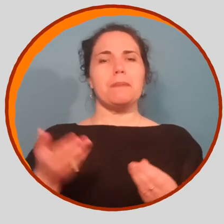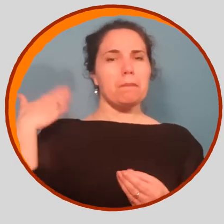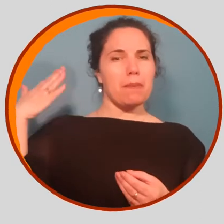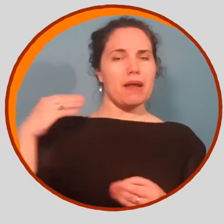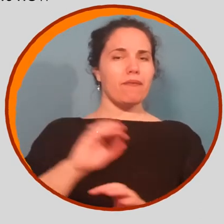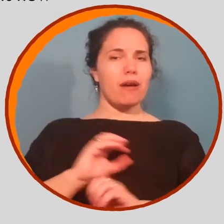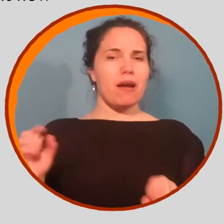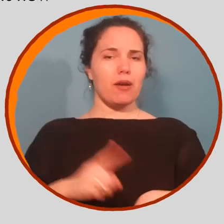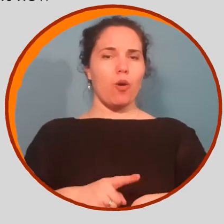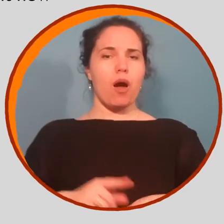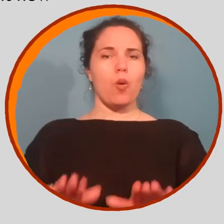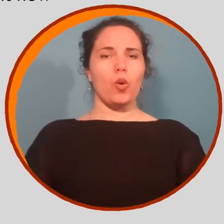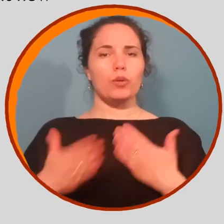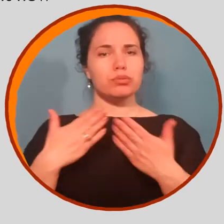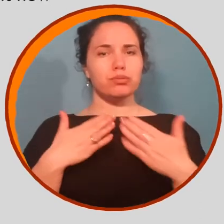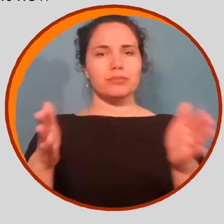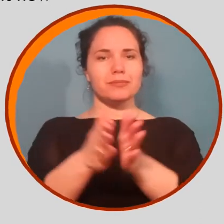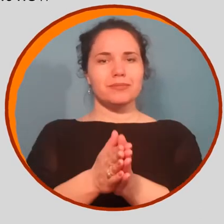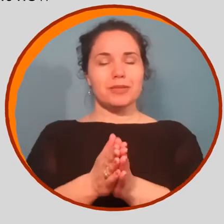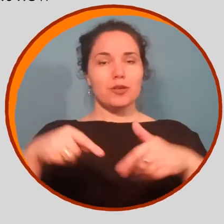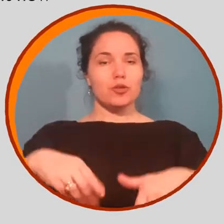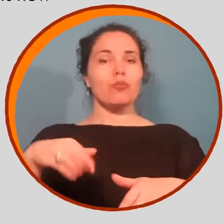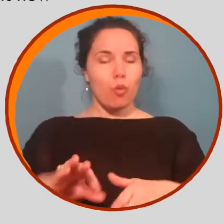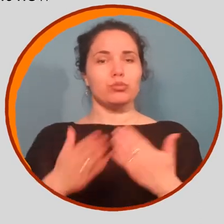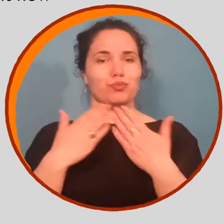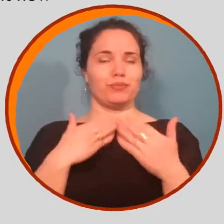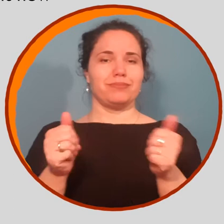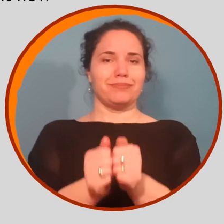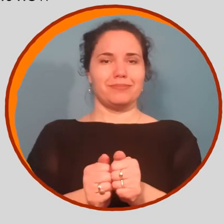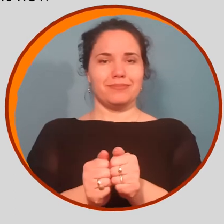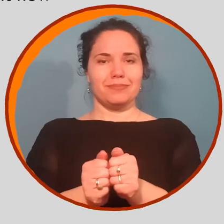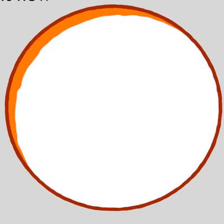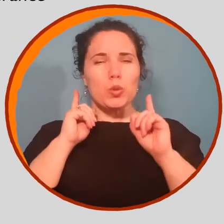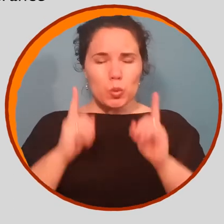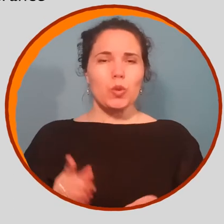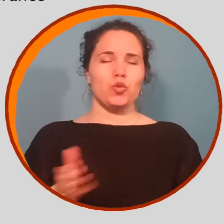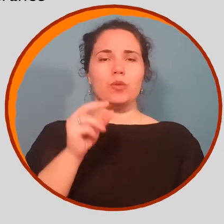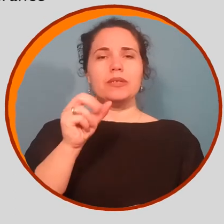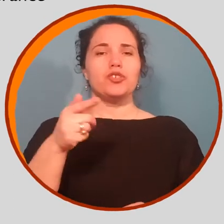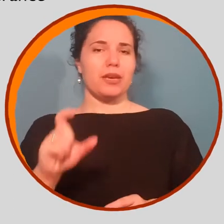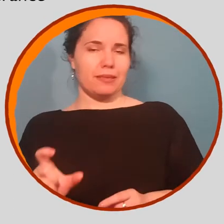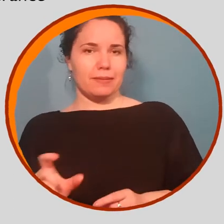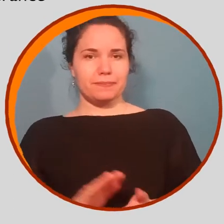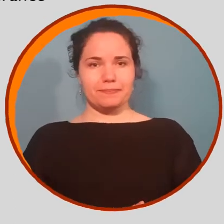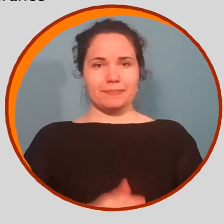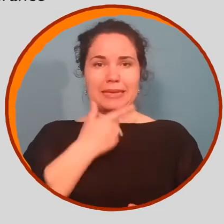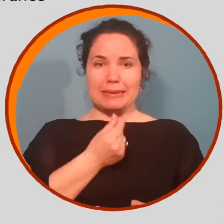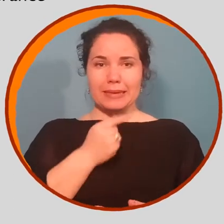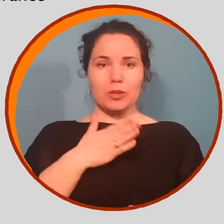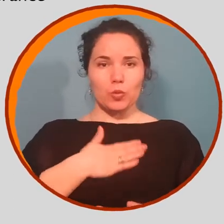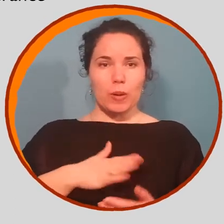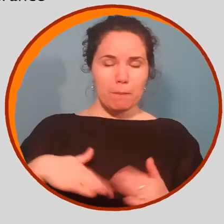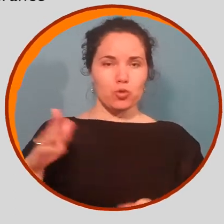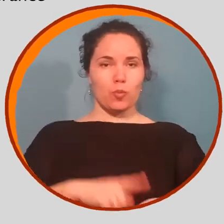gjërat I kuptojnë, por ndoshta jo në kohën që prindi ka nevojë. Nuk është e thënë ta kuptoj tani dhe në këtë moment që prindi e thot. Prindi mund